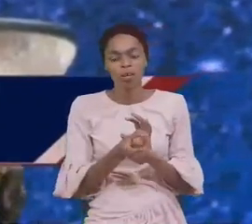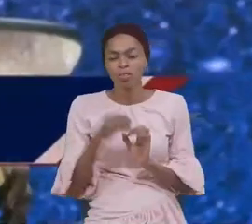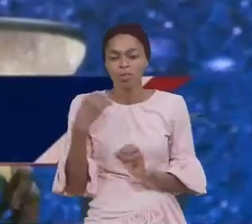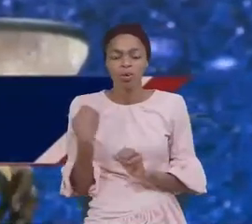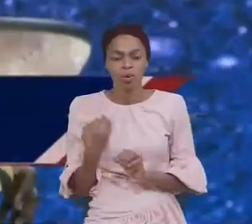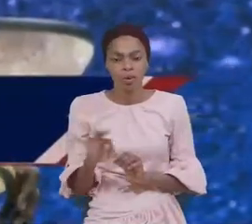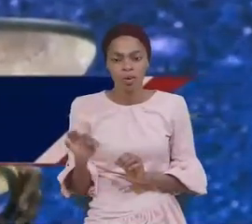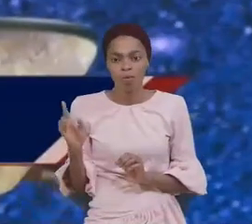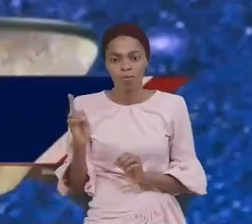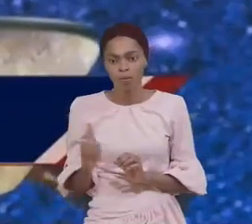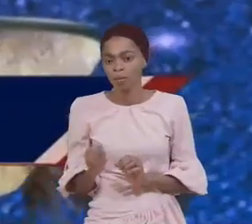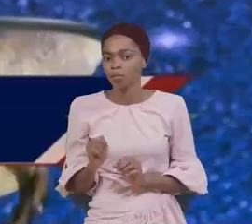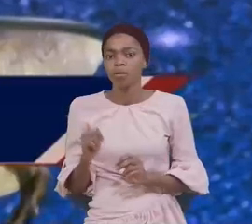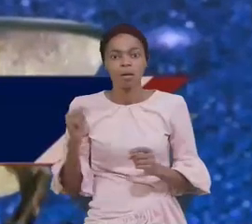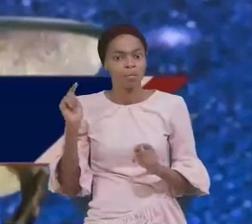des païens.